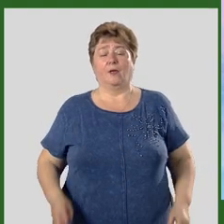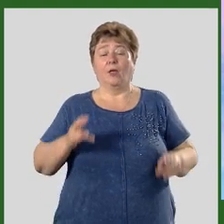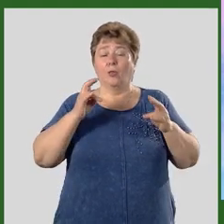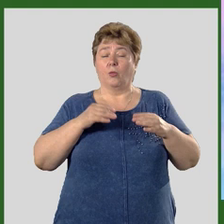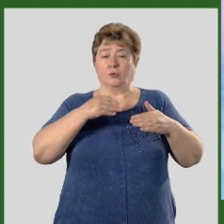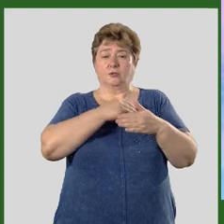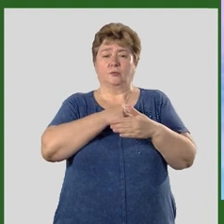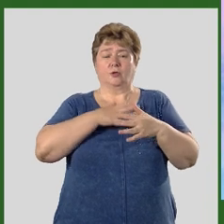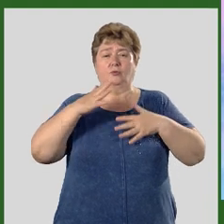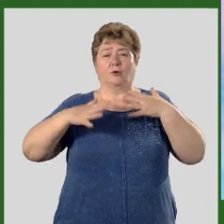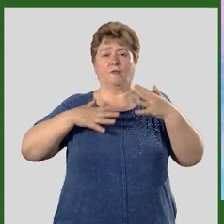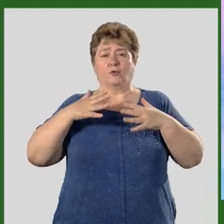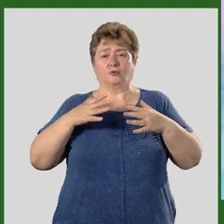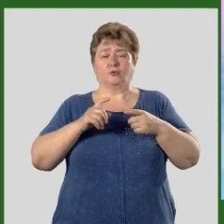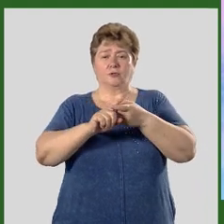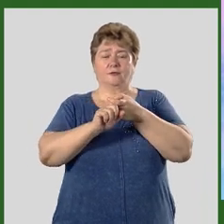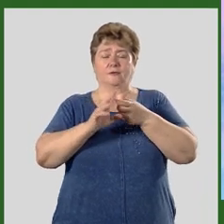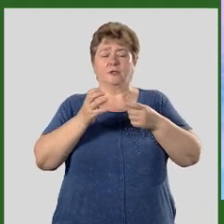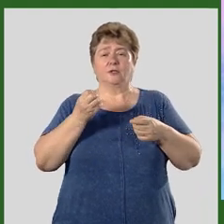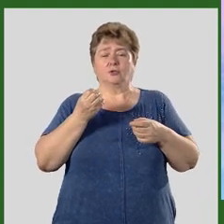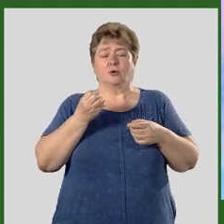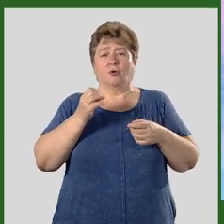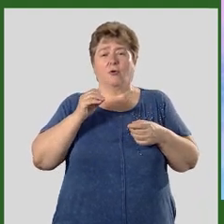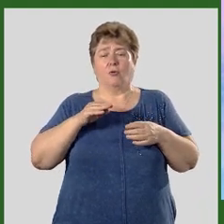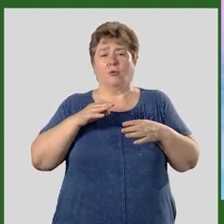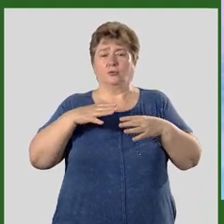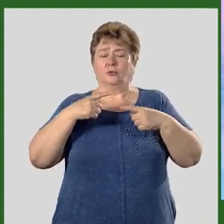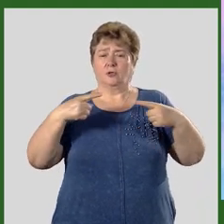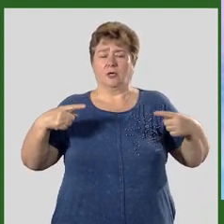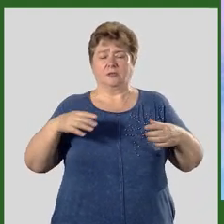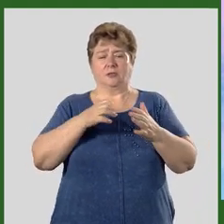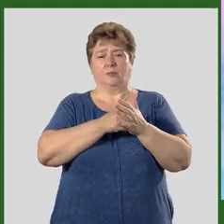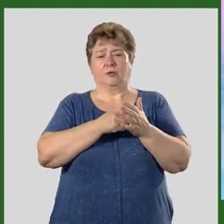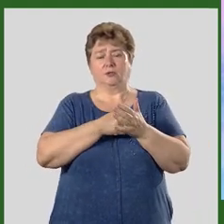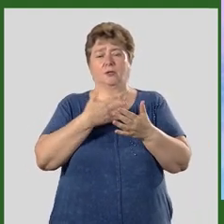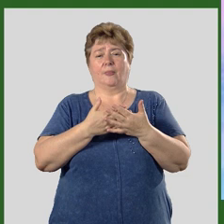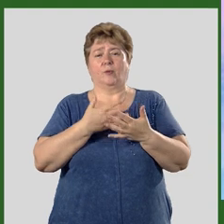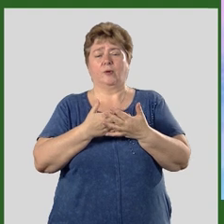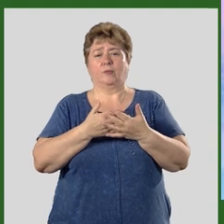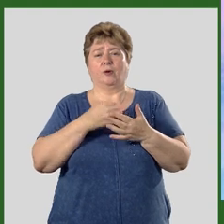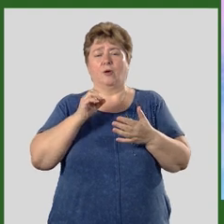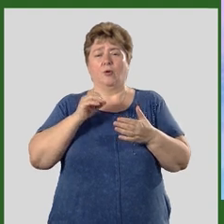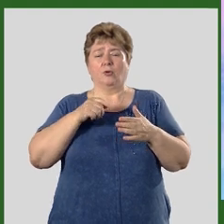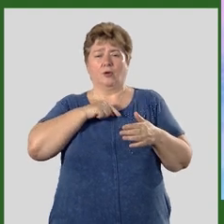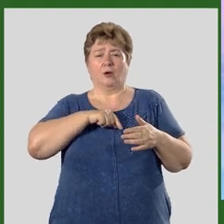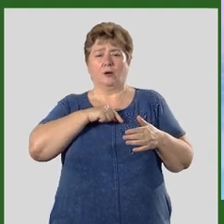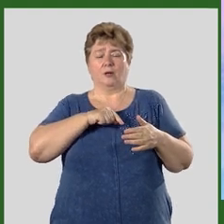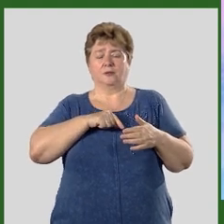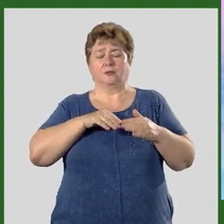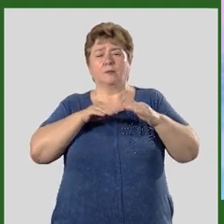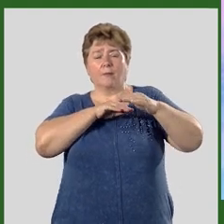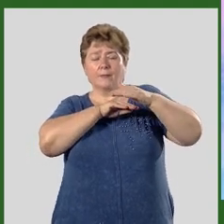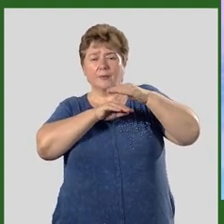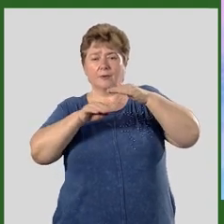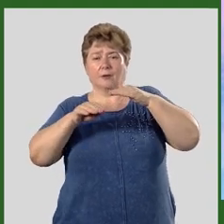Но температура воздуха зависит еще от многих причин. Например, от характера